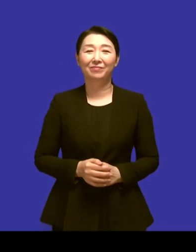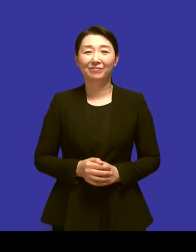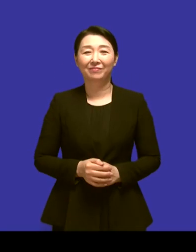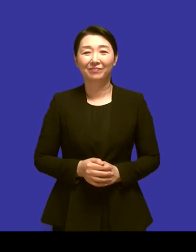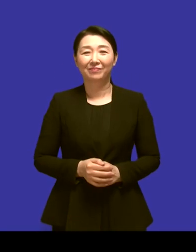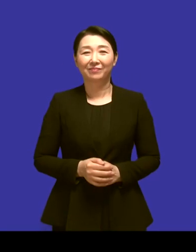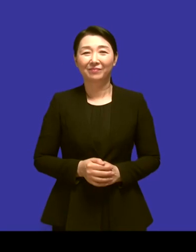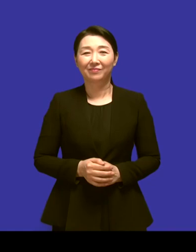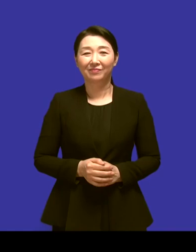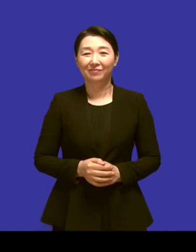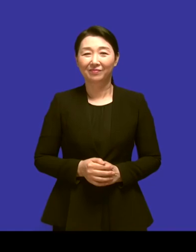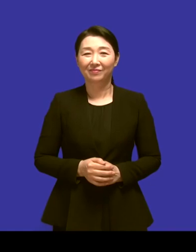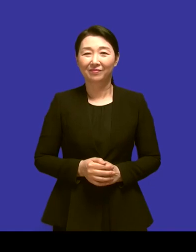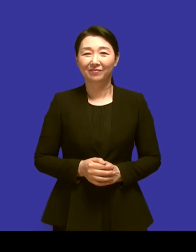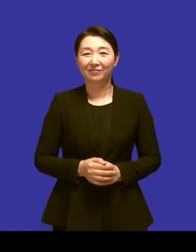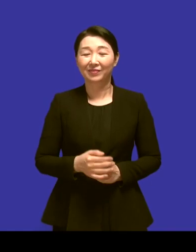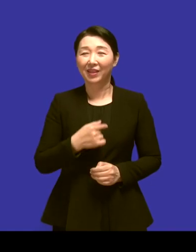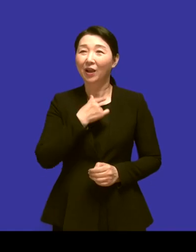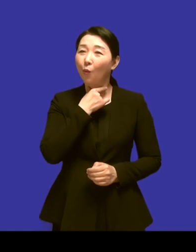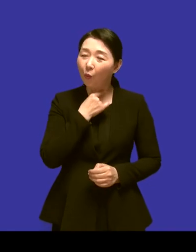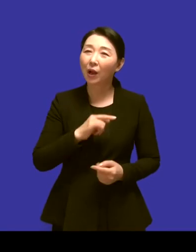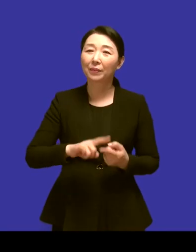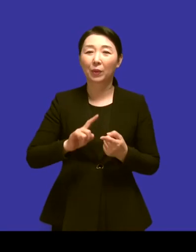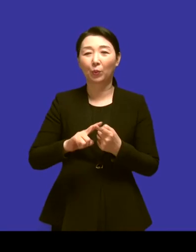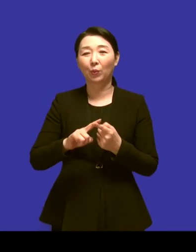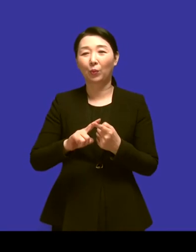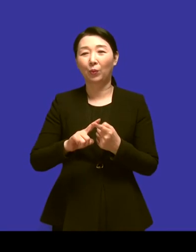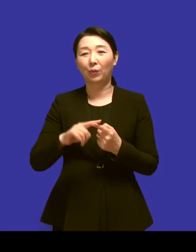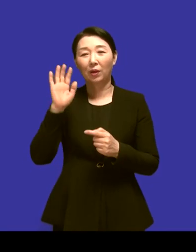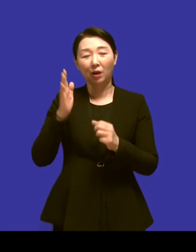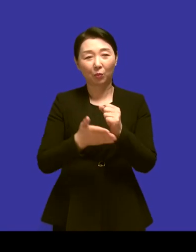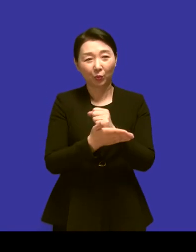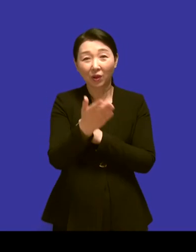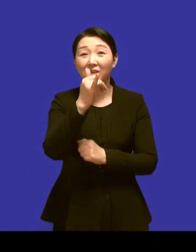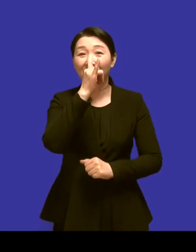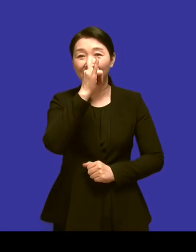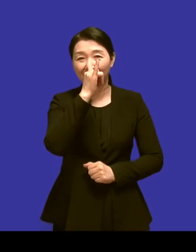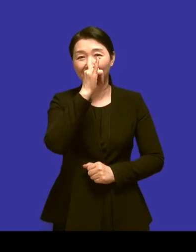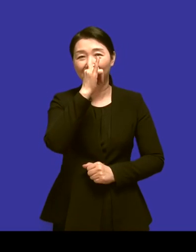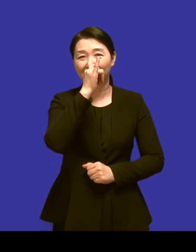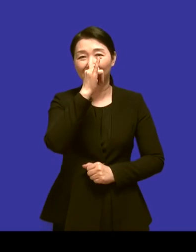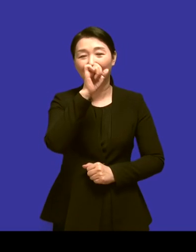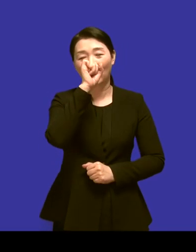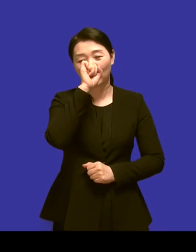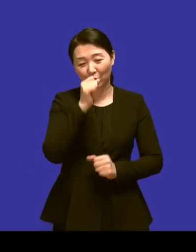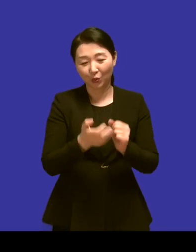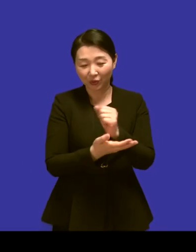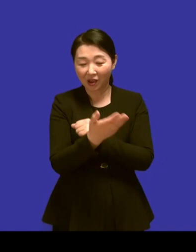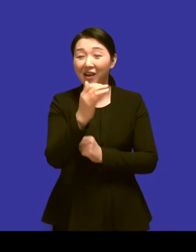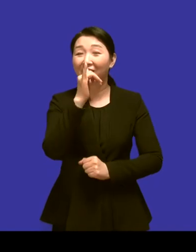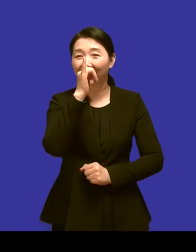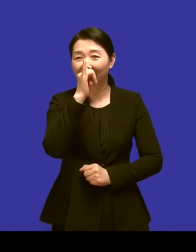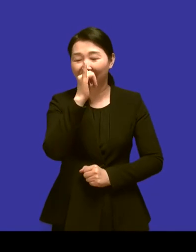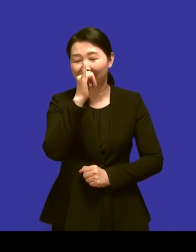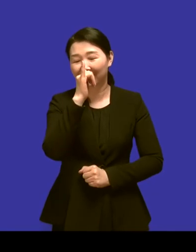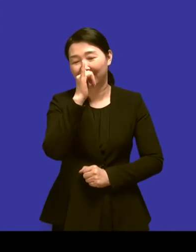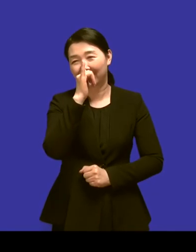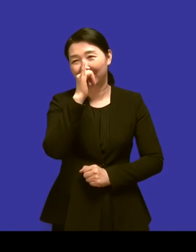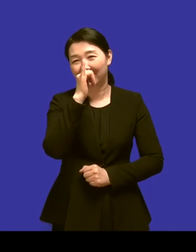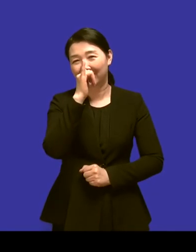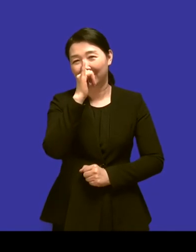제가 바라던 뭔가 영향력을 끼칠 수 있는 선한 영향력을 끼칠 수 있는 자리가